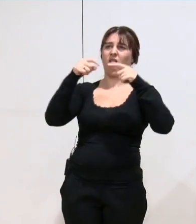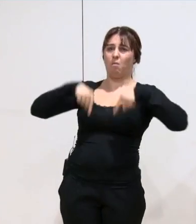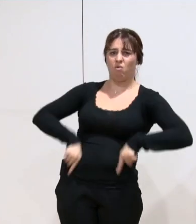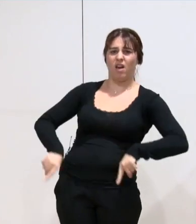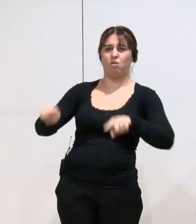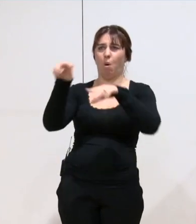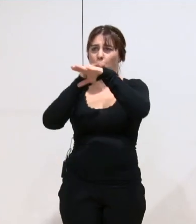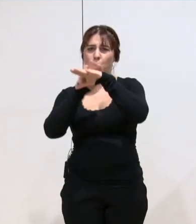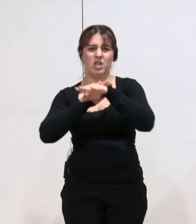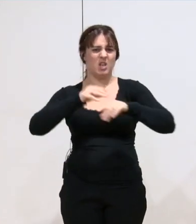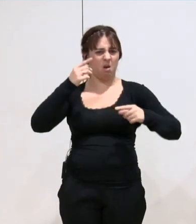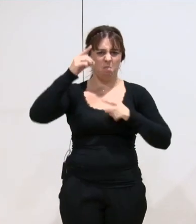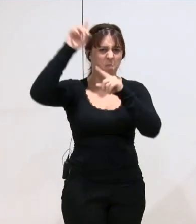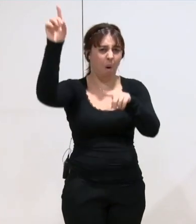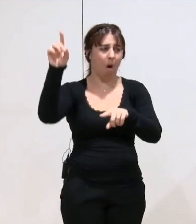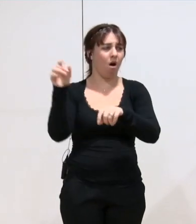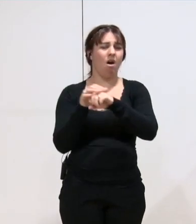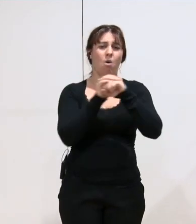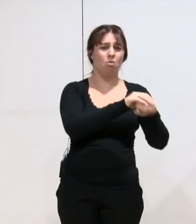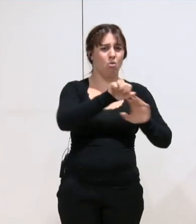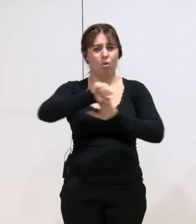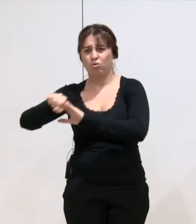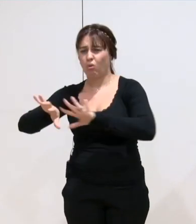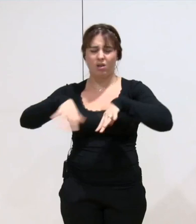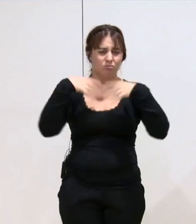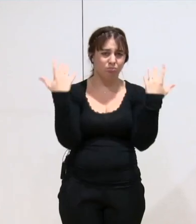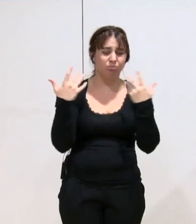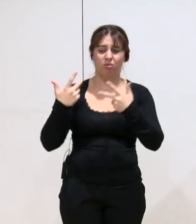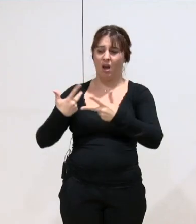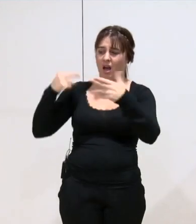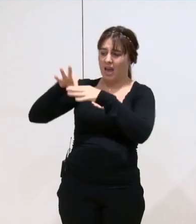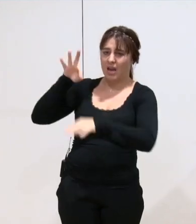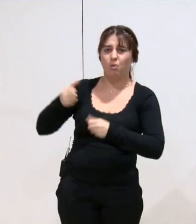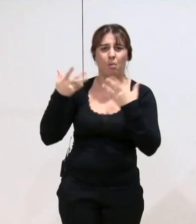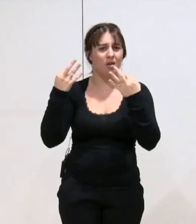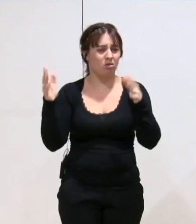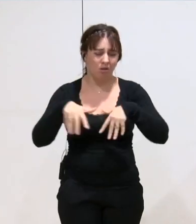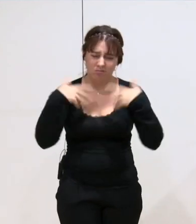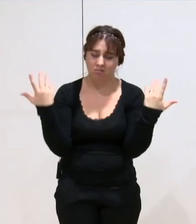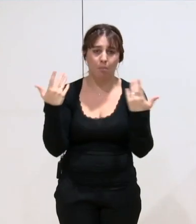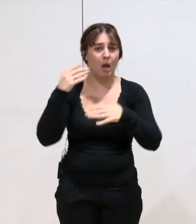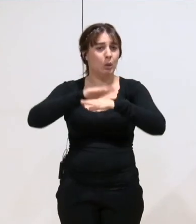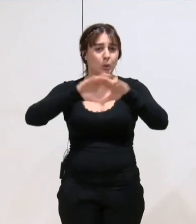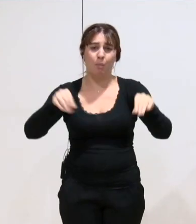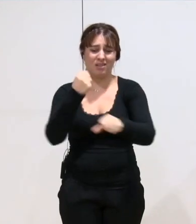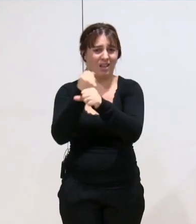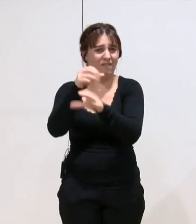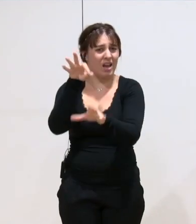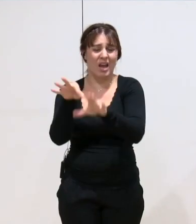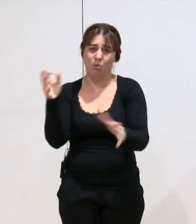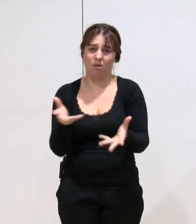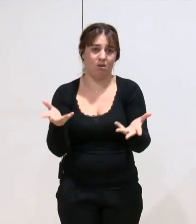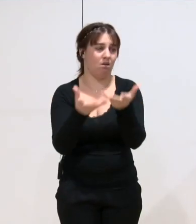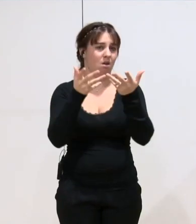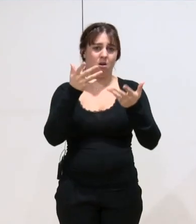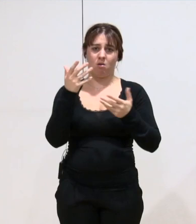personne, quelle que soit la couleur politique, quel que soit le mandat exercé, quel que soit le travail reconnu de l'élu sur le terrain. L'opprobre est